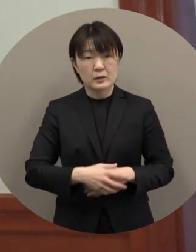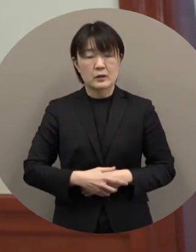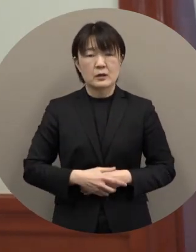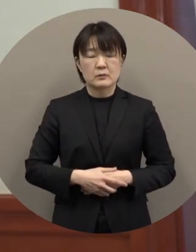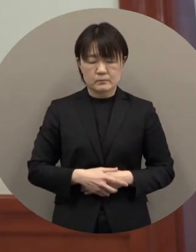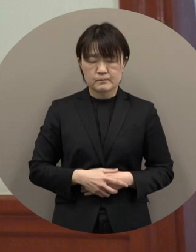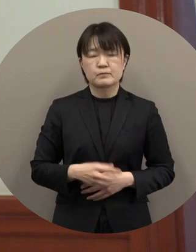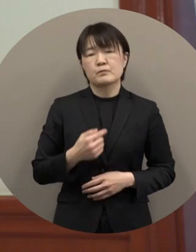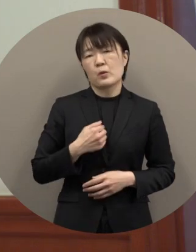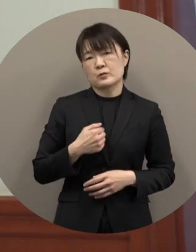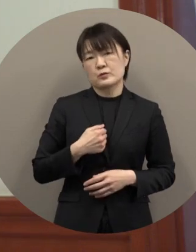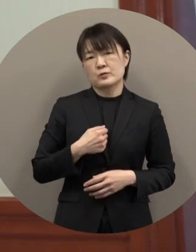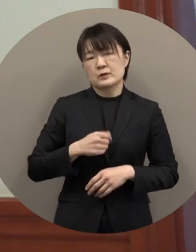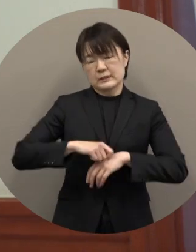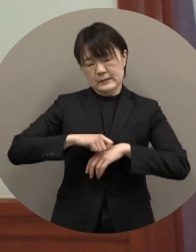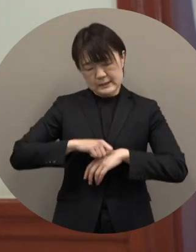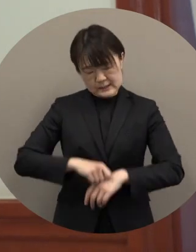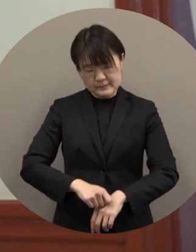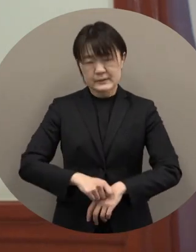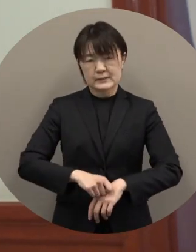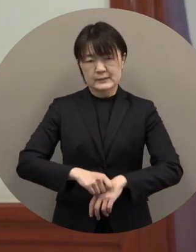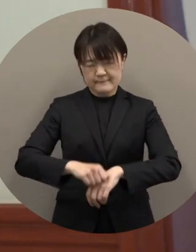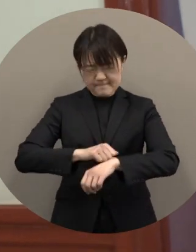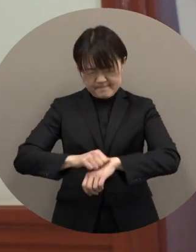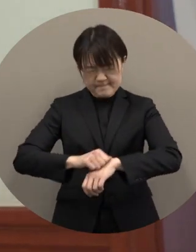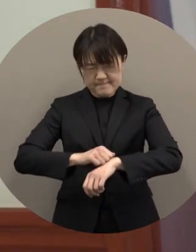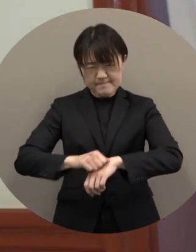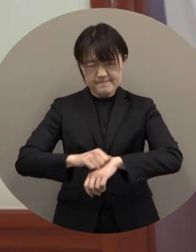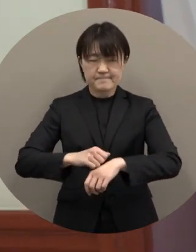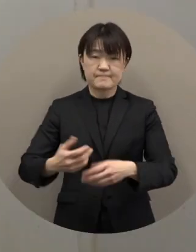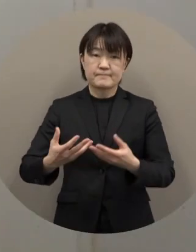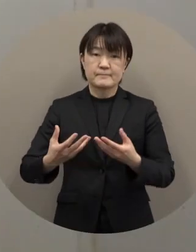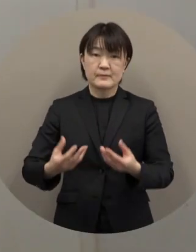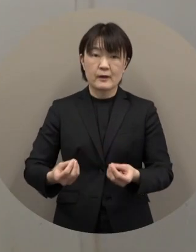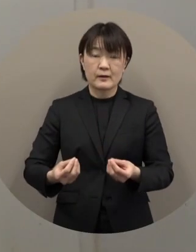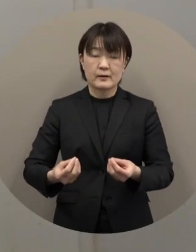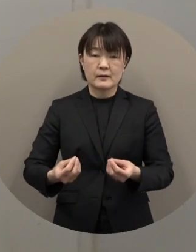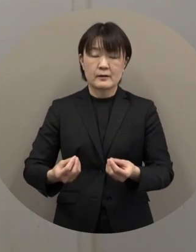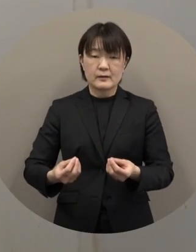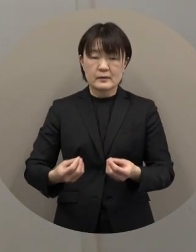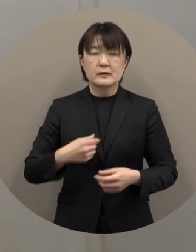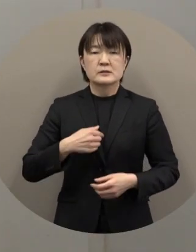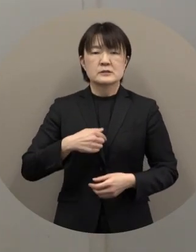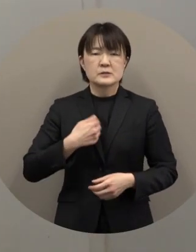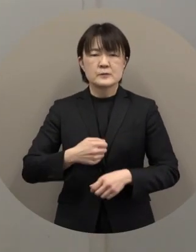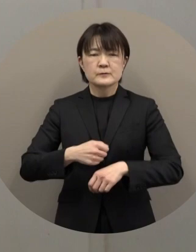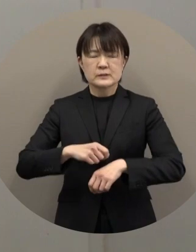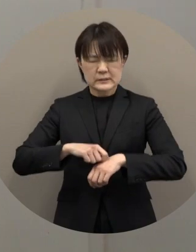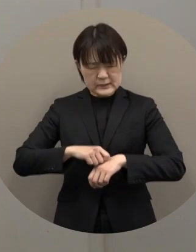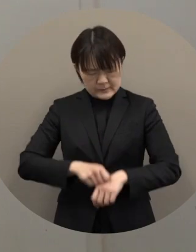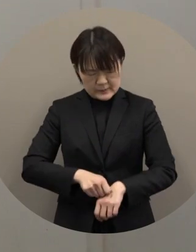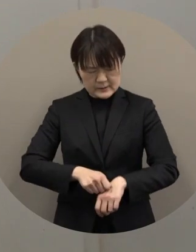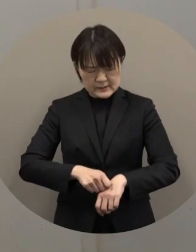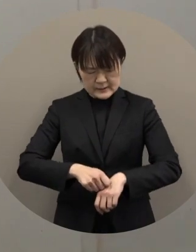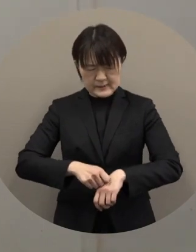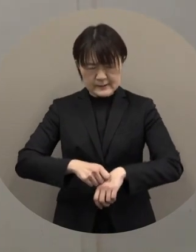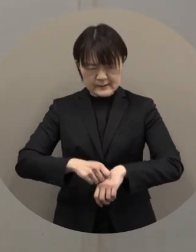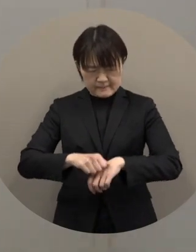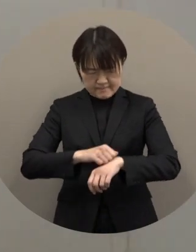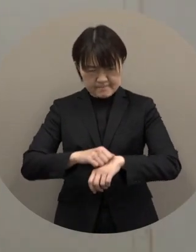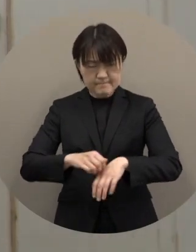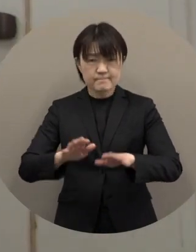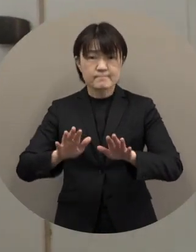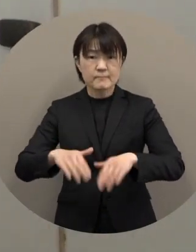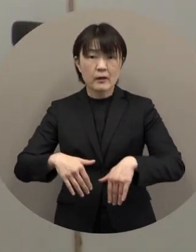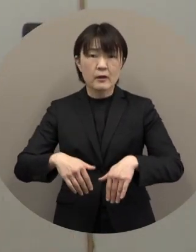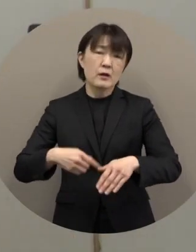厳しいところで、 はい、 で自分が何のためにそういう技術